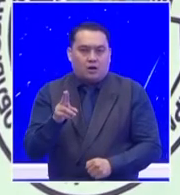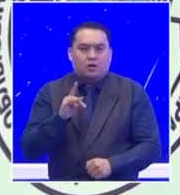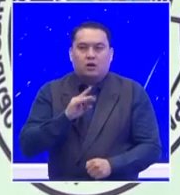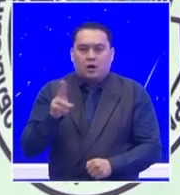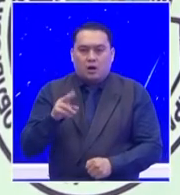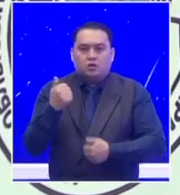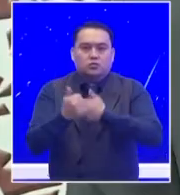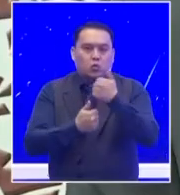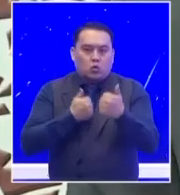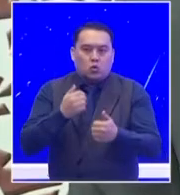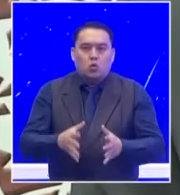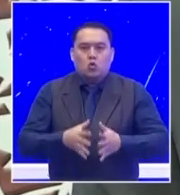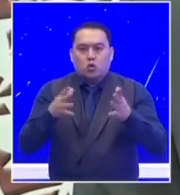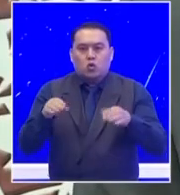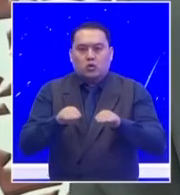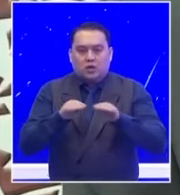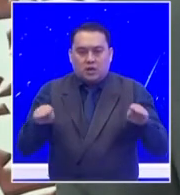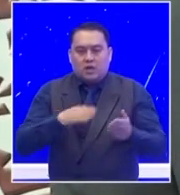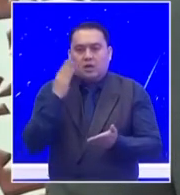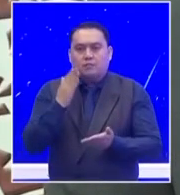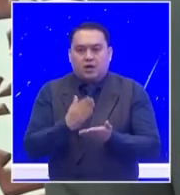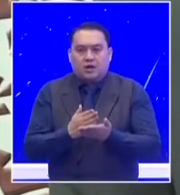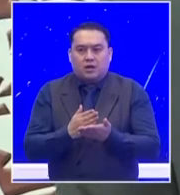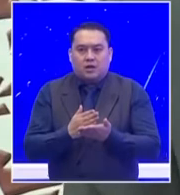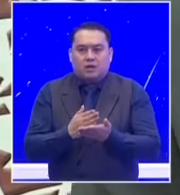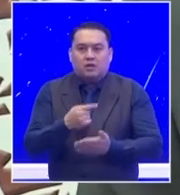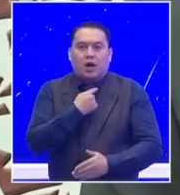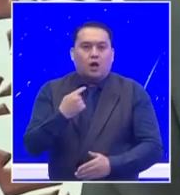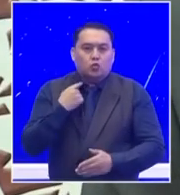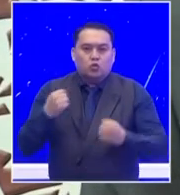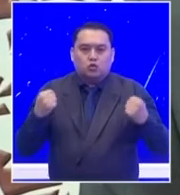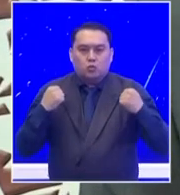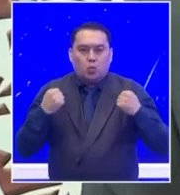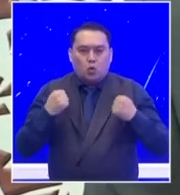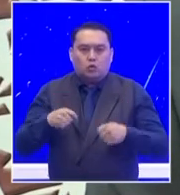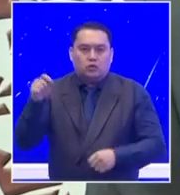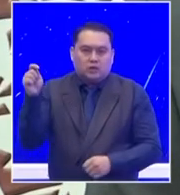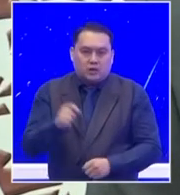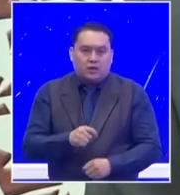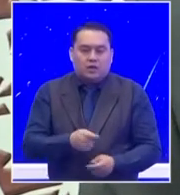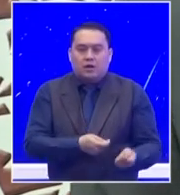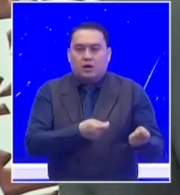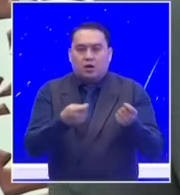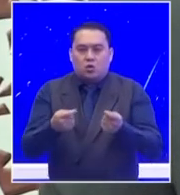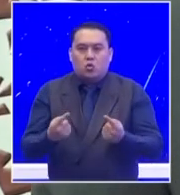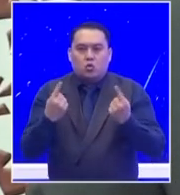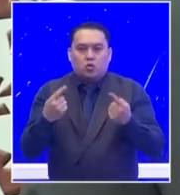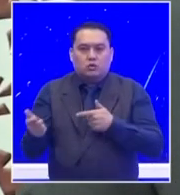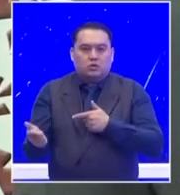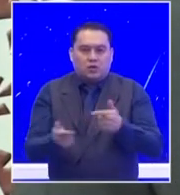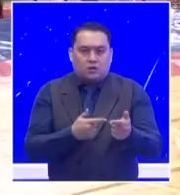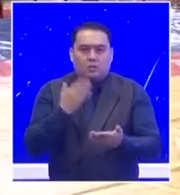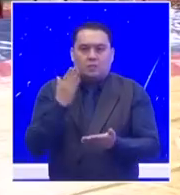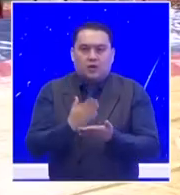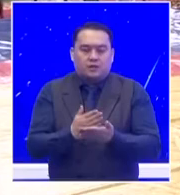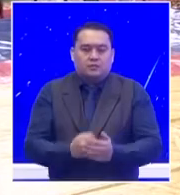интернат болғаннан кейін ол жерде үлкен деңгейі бар. Және ол жерде Талдықорған спорт интернаты міне. Ол да үлкен деңгейде дайындалып келген